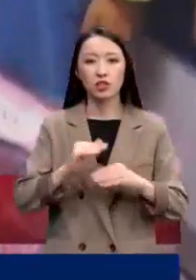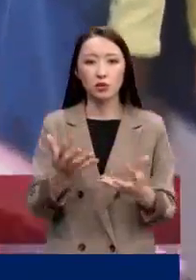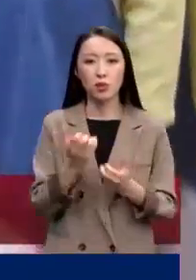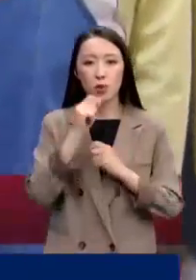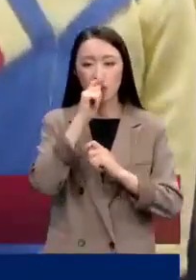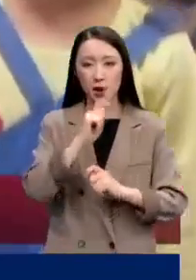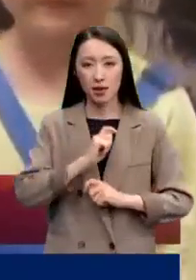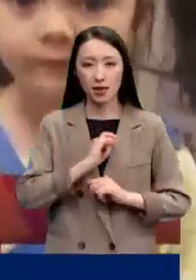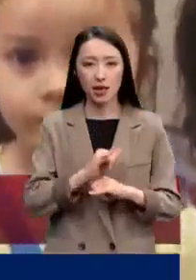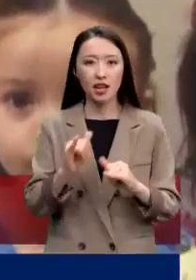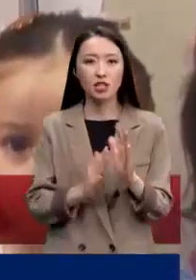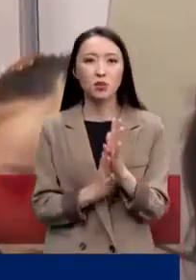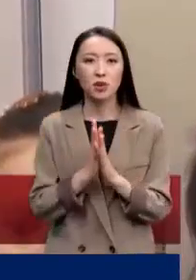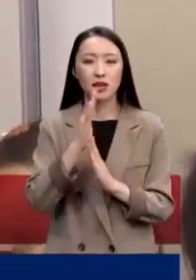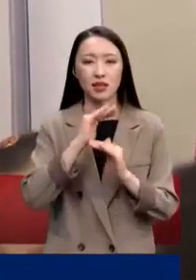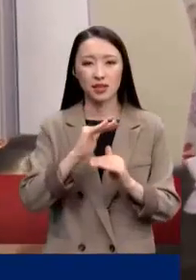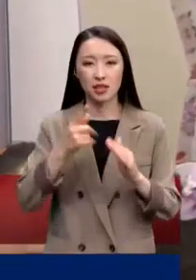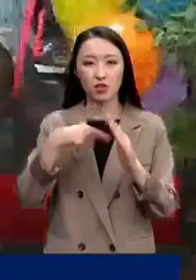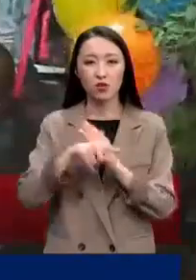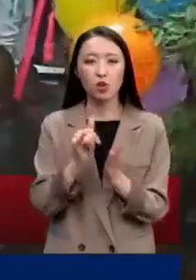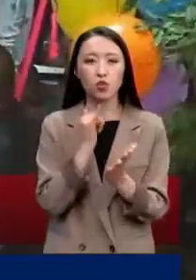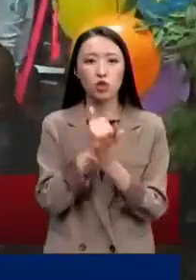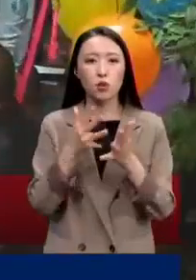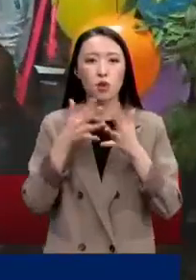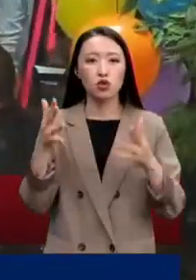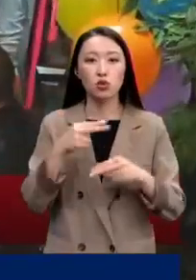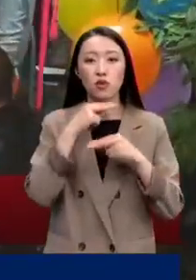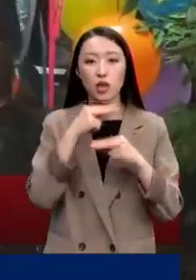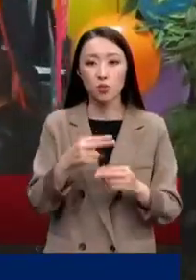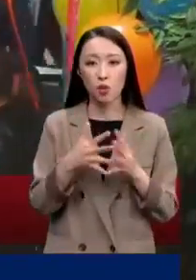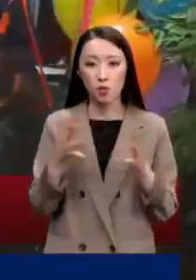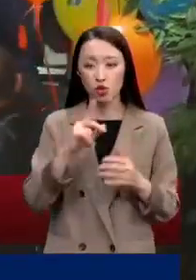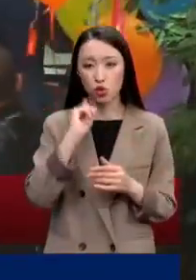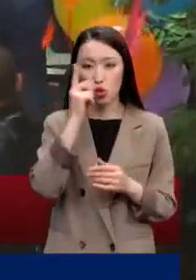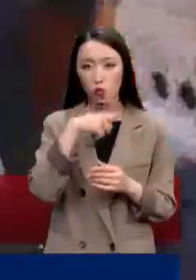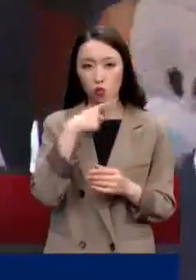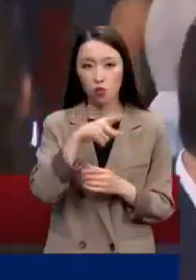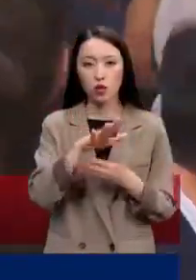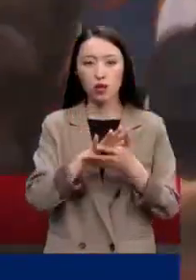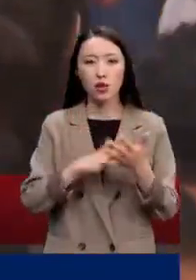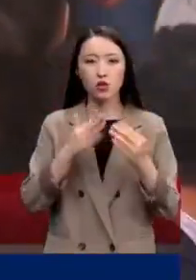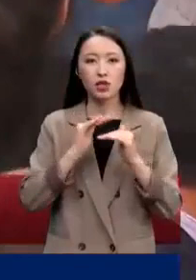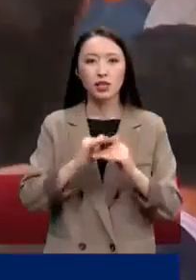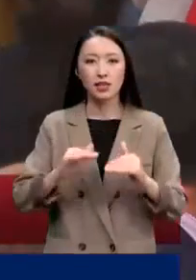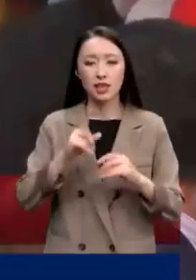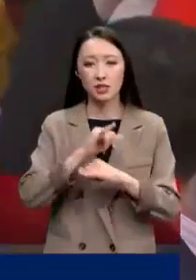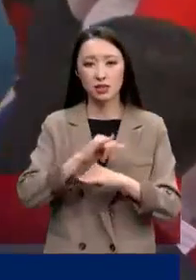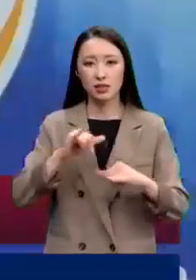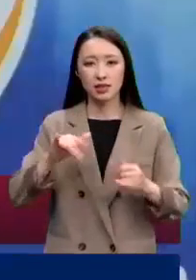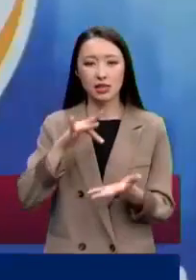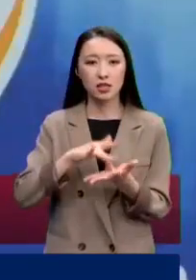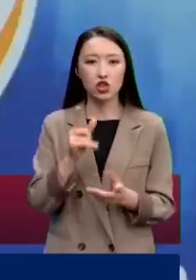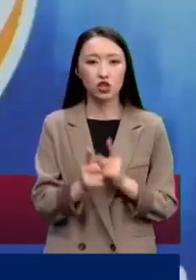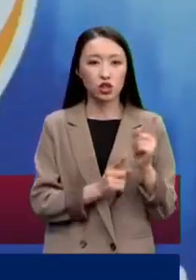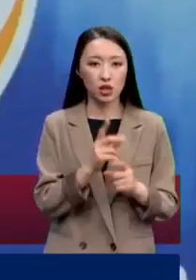подарки. Развитию подрастающего поколения в холдинге уделяют большое внимание. Больше года уже функционирует детский реабилитационный центр Жасказгане, а